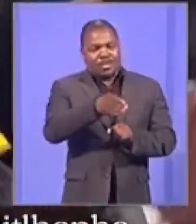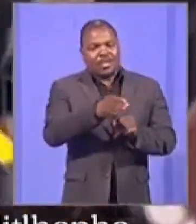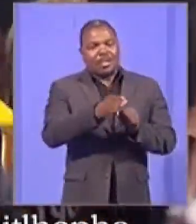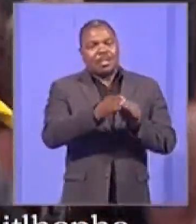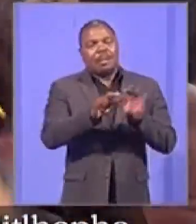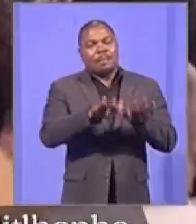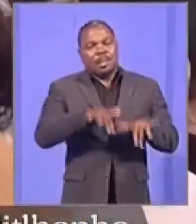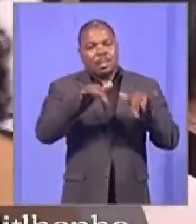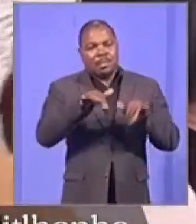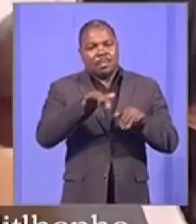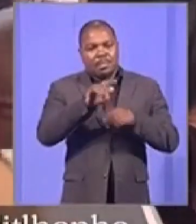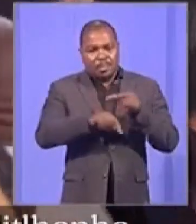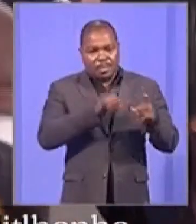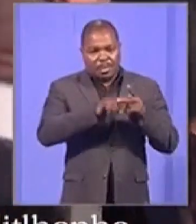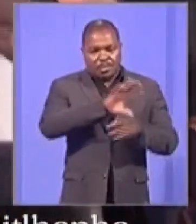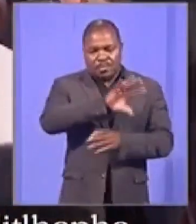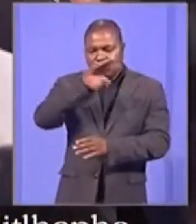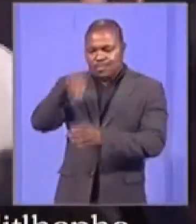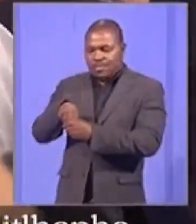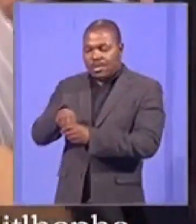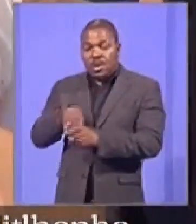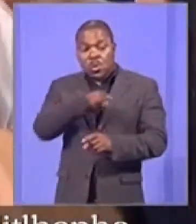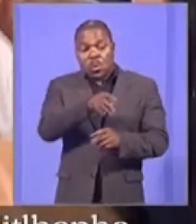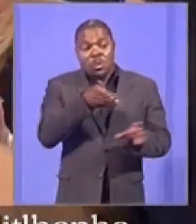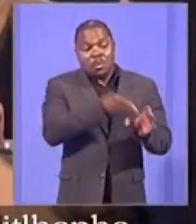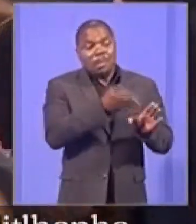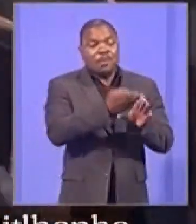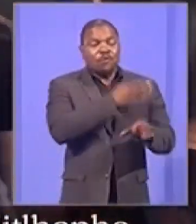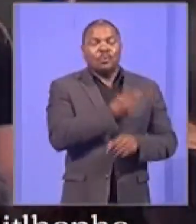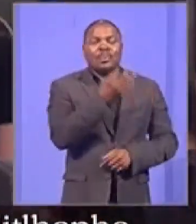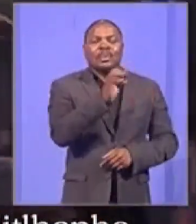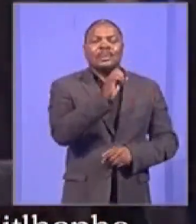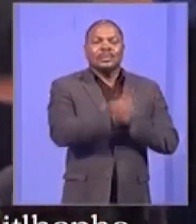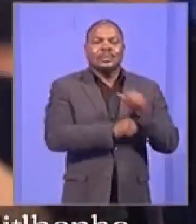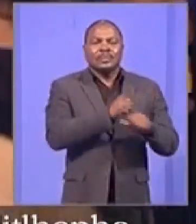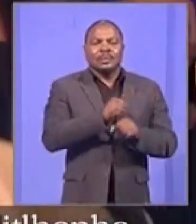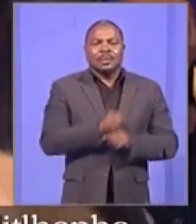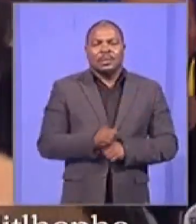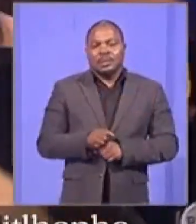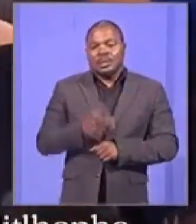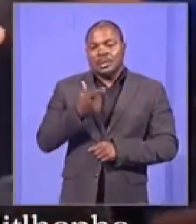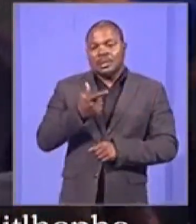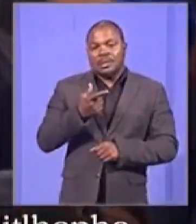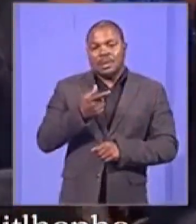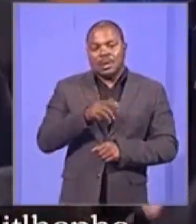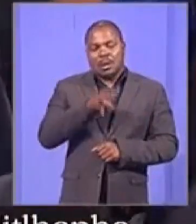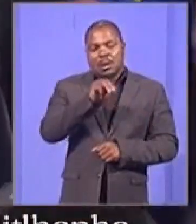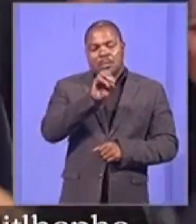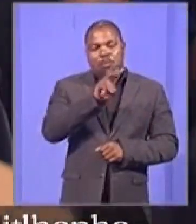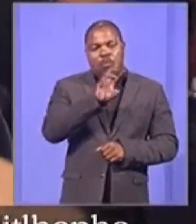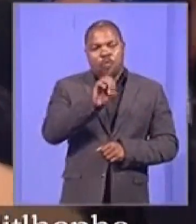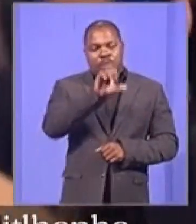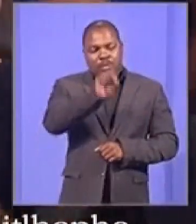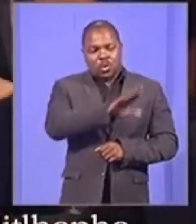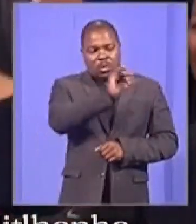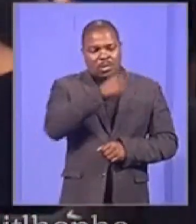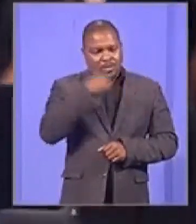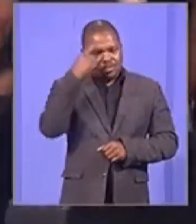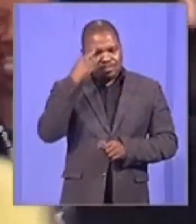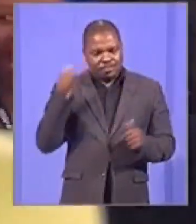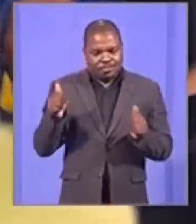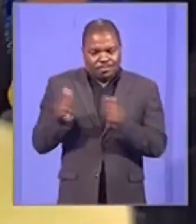morago ga go nna leloko la lekoko dingwaga di le 30. Move SA itse Stefa inyalanya le Rice Mzansi mo ditlhophong tse